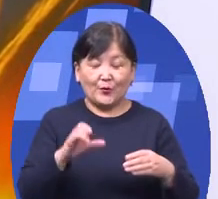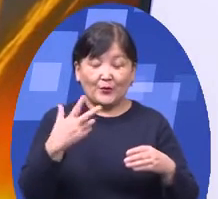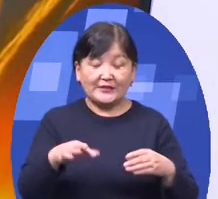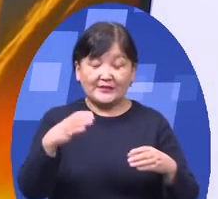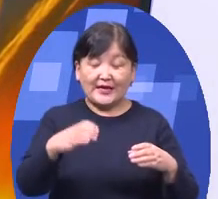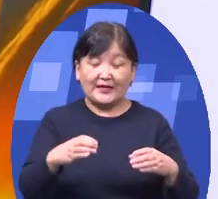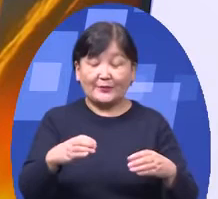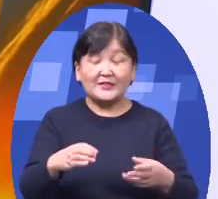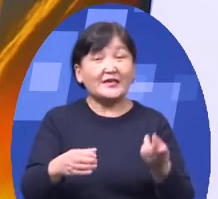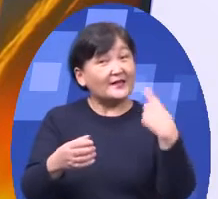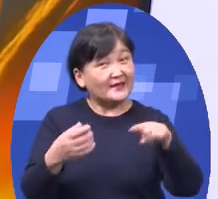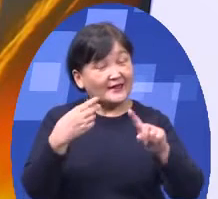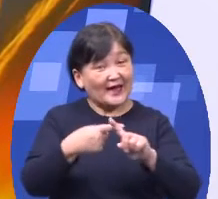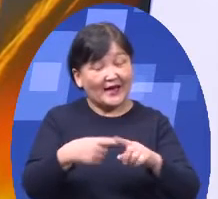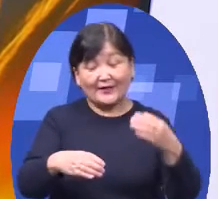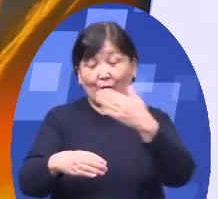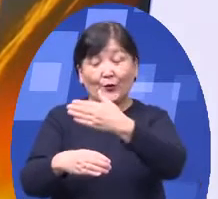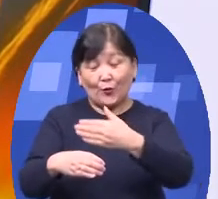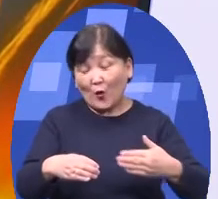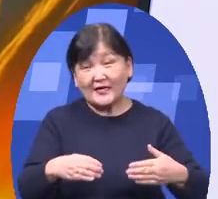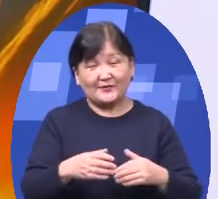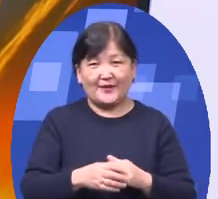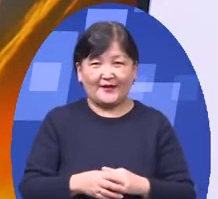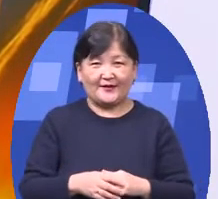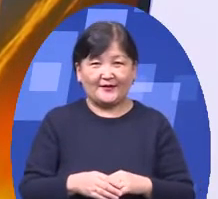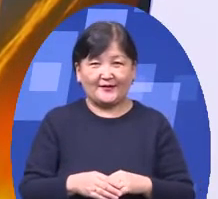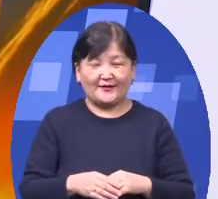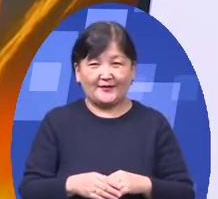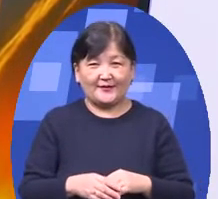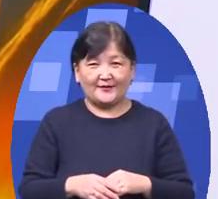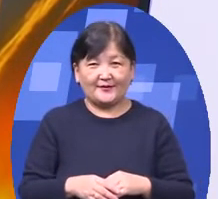Үлдсэн талыг нь дахин хуваалаа.